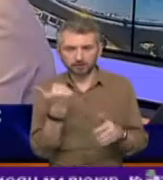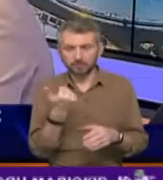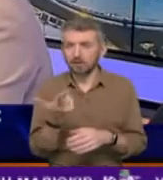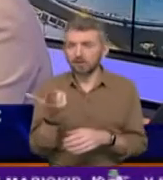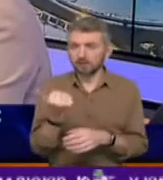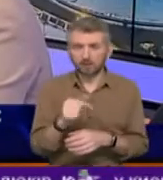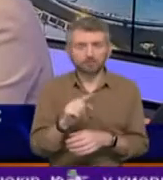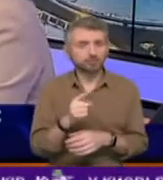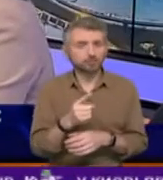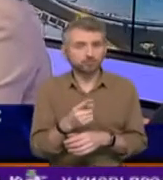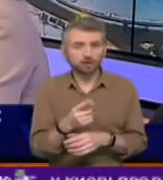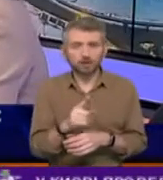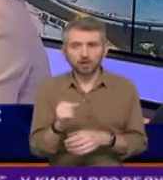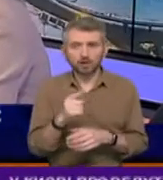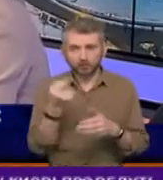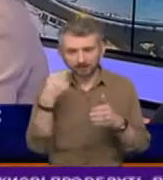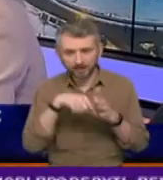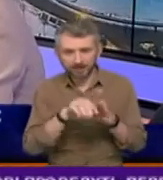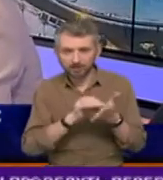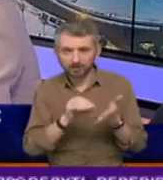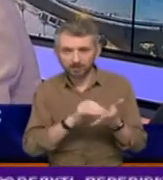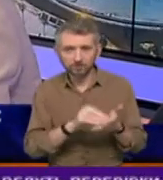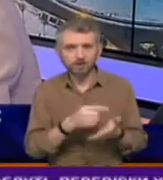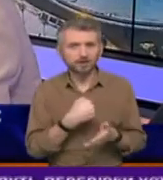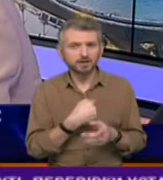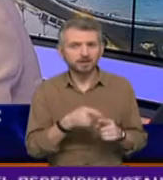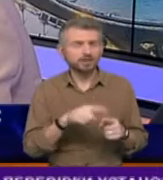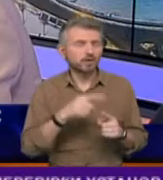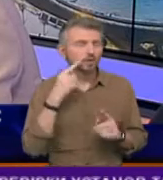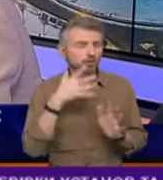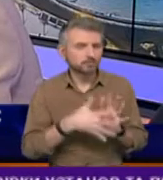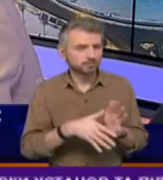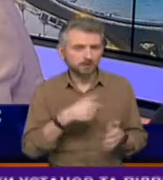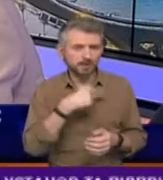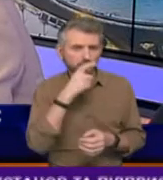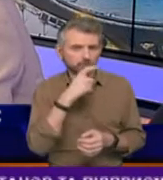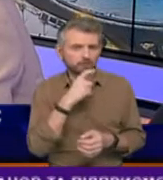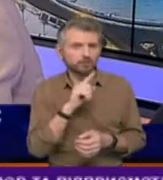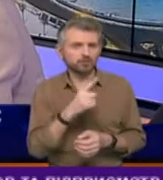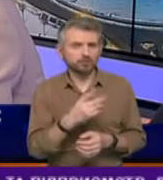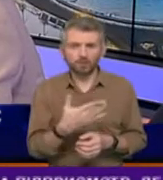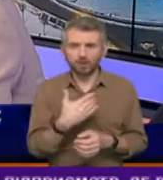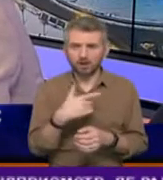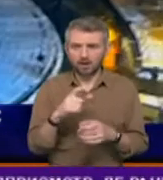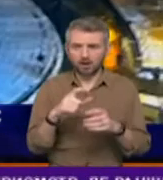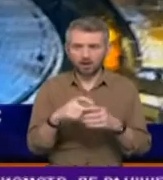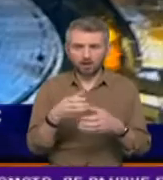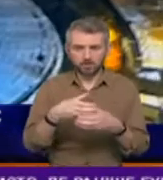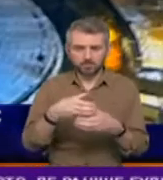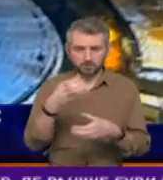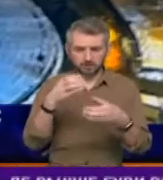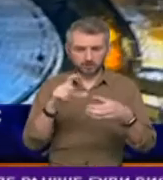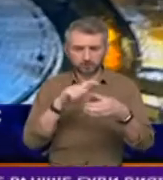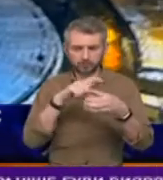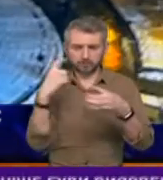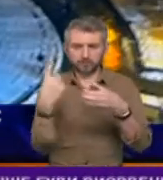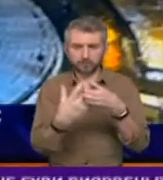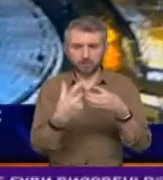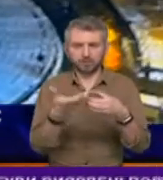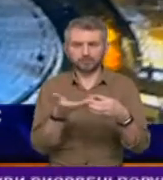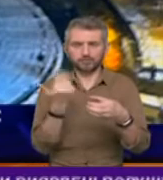освіти навчалася дитина. Зрозуміло, що якщо вона навчалася за поглибленими програмами, то вона має виконати більшу частину завдань, ну, фактично